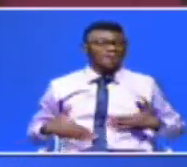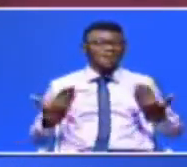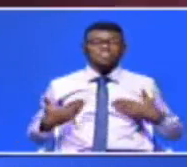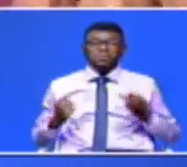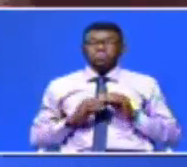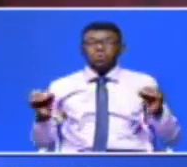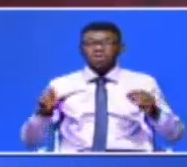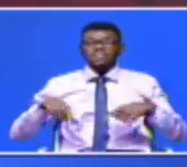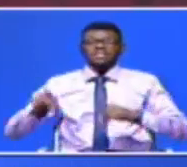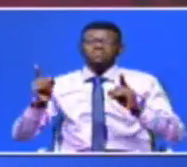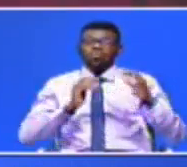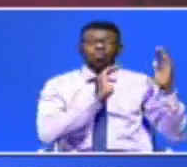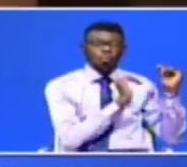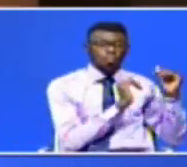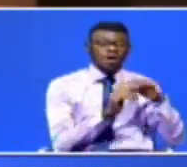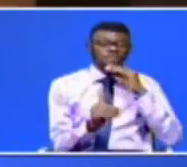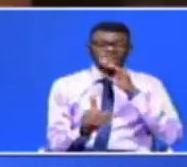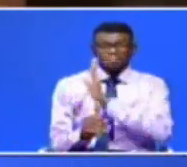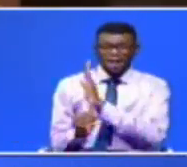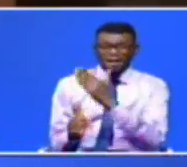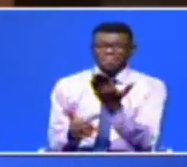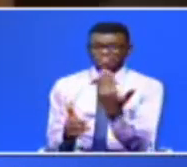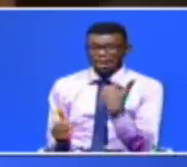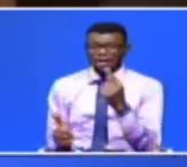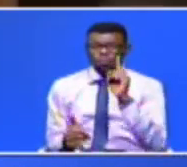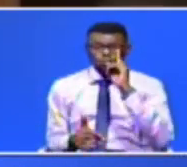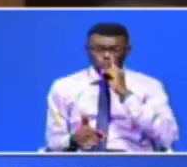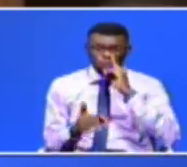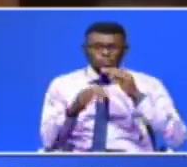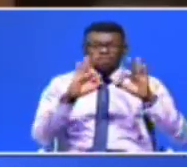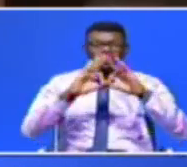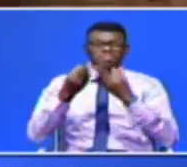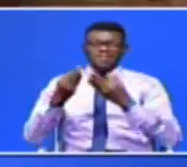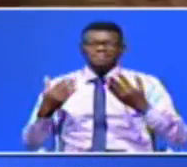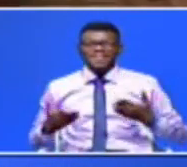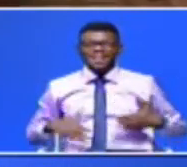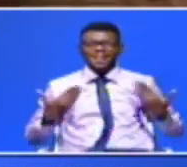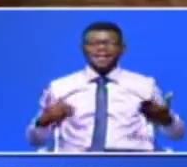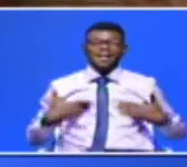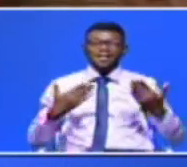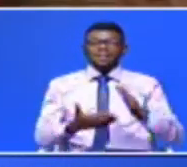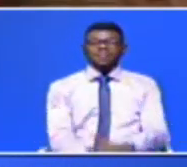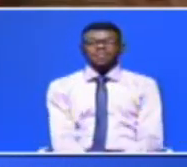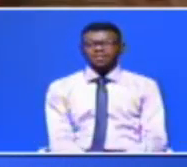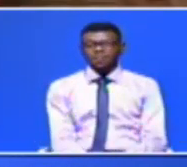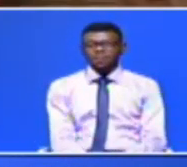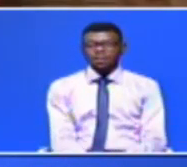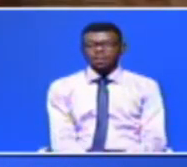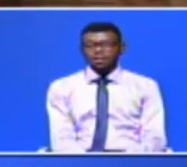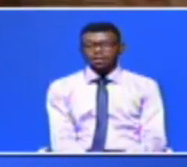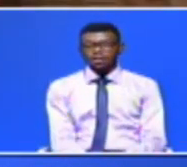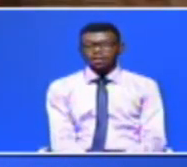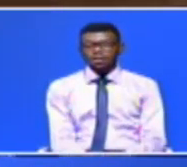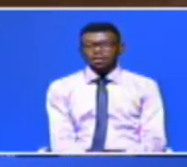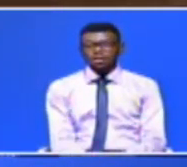Ni matumaini yao kuwa mzee Patrick atarejea na kuregesha nyuso za furaha kwa jamii hii. Tulikuwa sawa. Tulikuwa